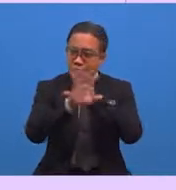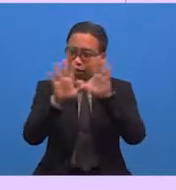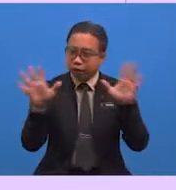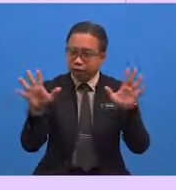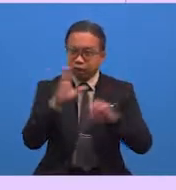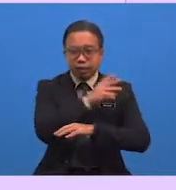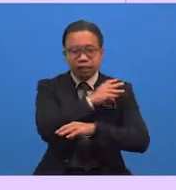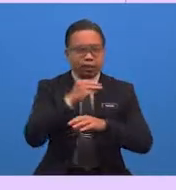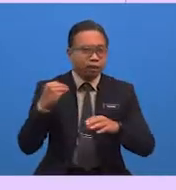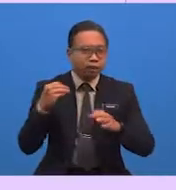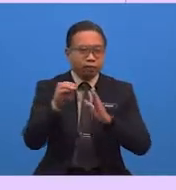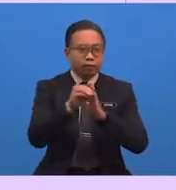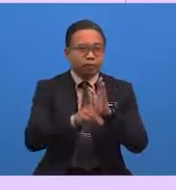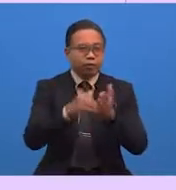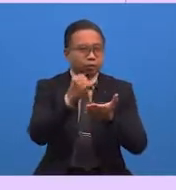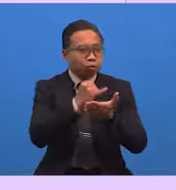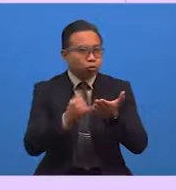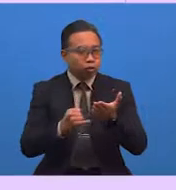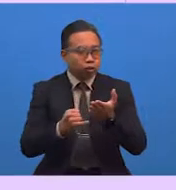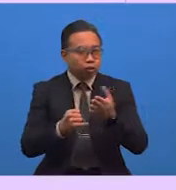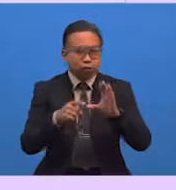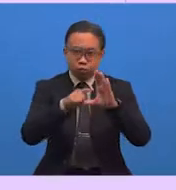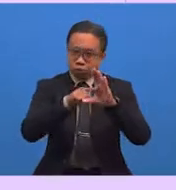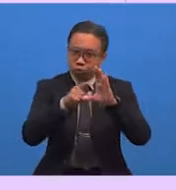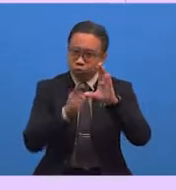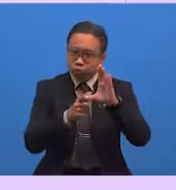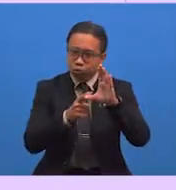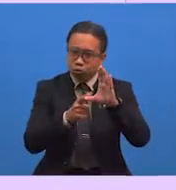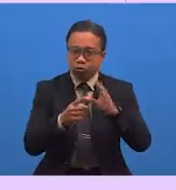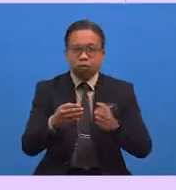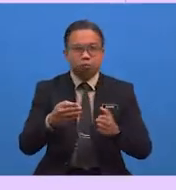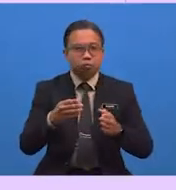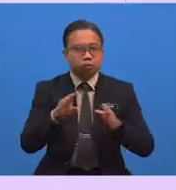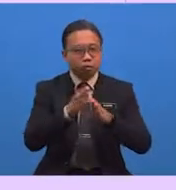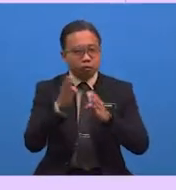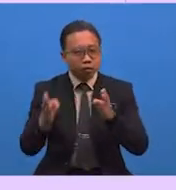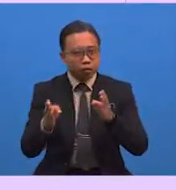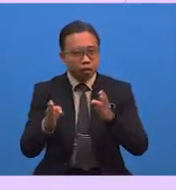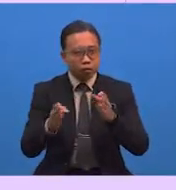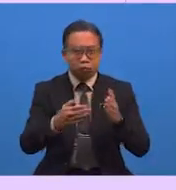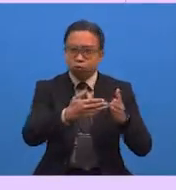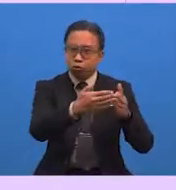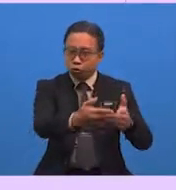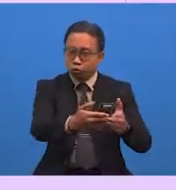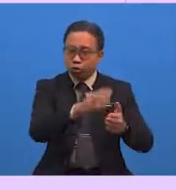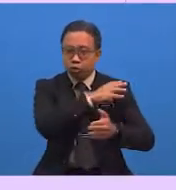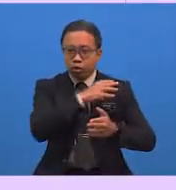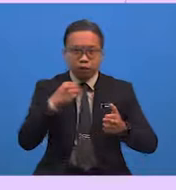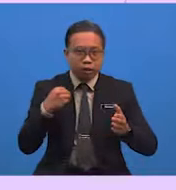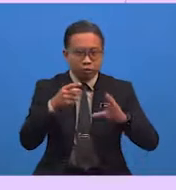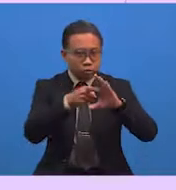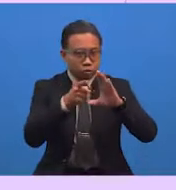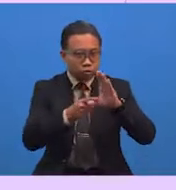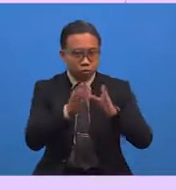menerangkan dan melukis sudut bertentang bucu dan sudut bersebelahan pada